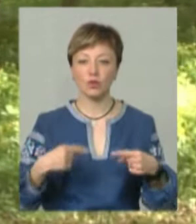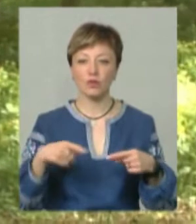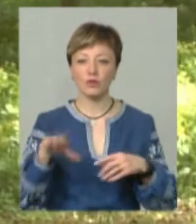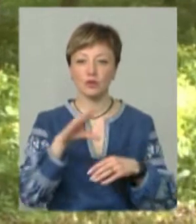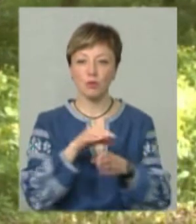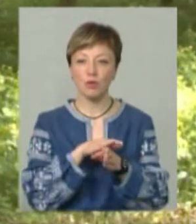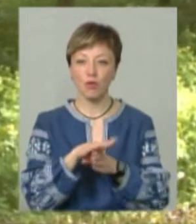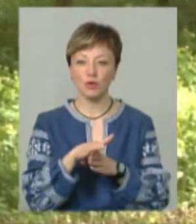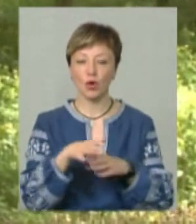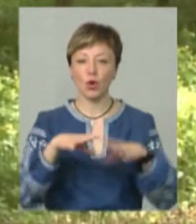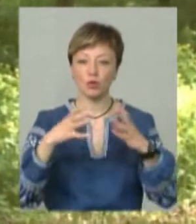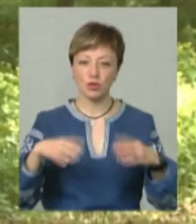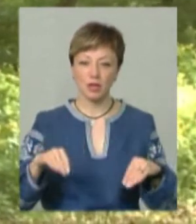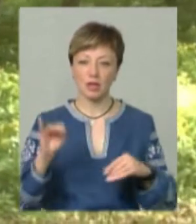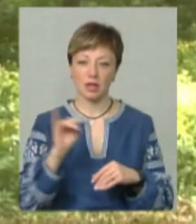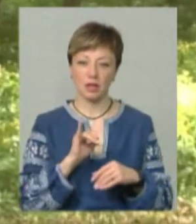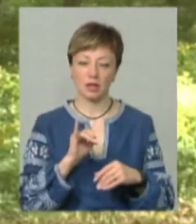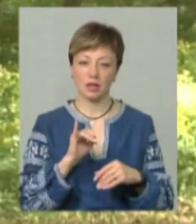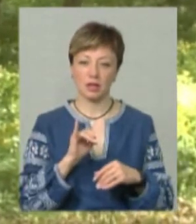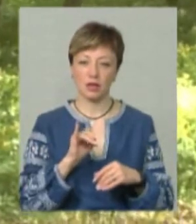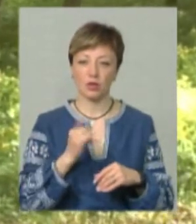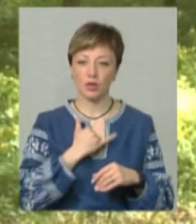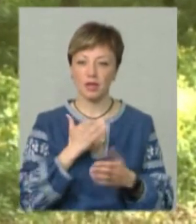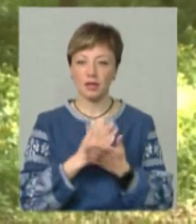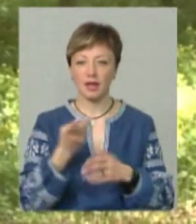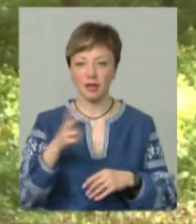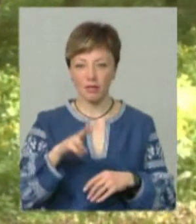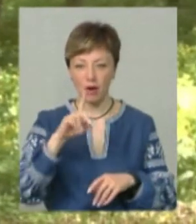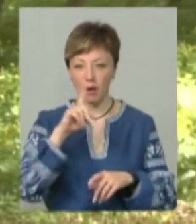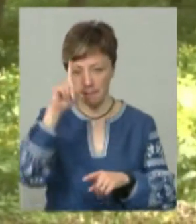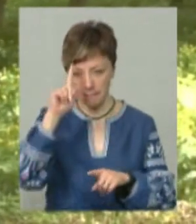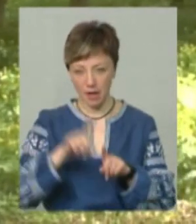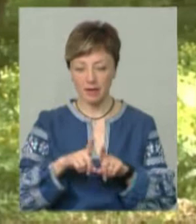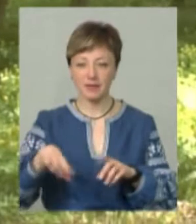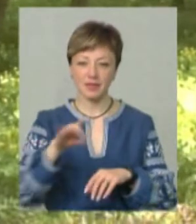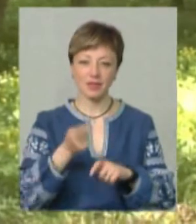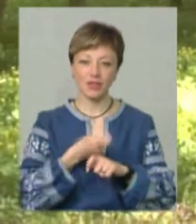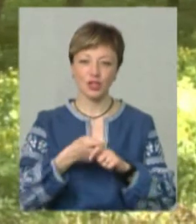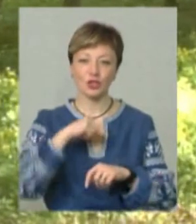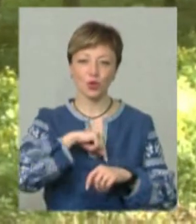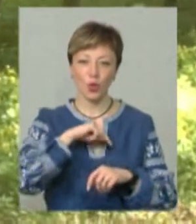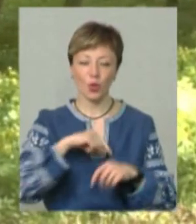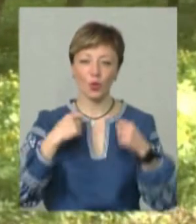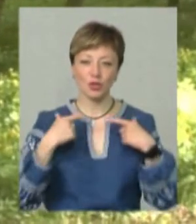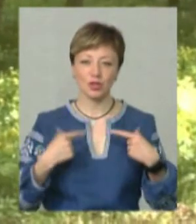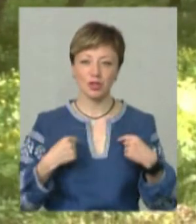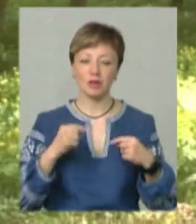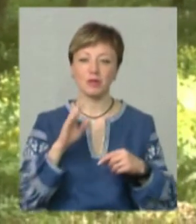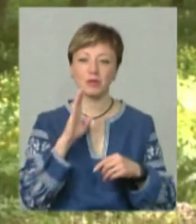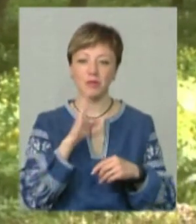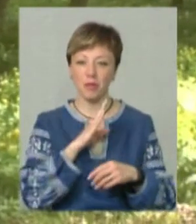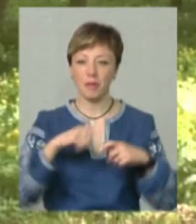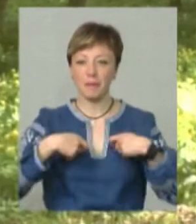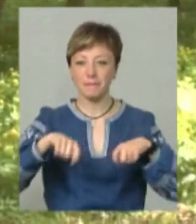все повністю, і рушники, я ж кажу, і в нас ще в мене є 2 брати. І всі вишиті сорочки, які вишивалися нам,